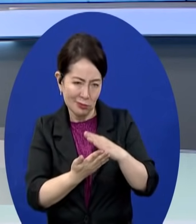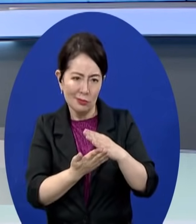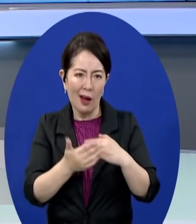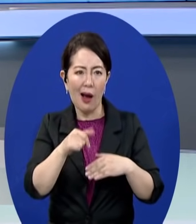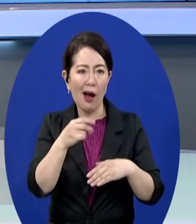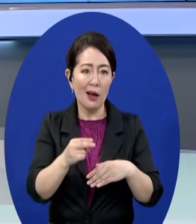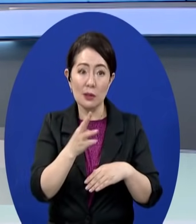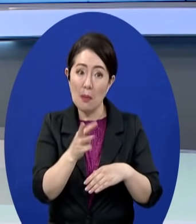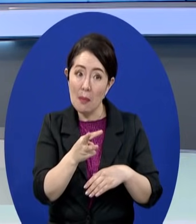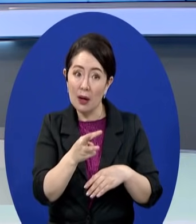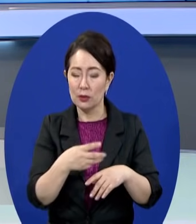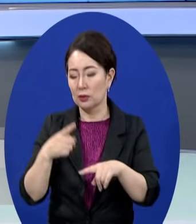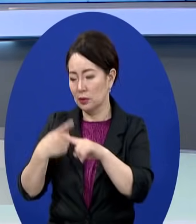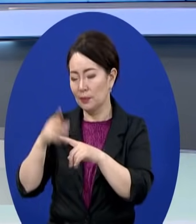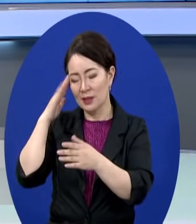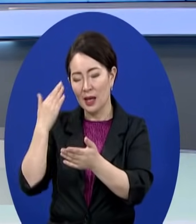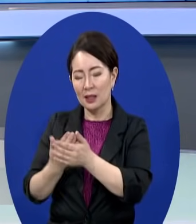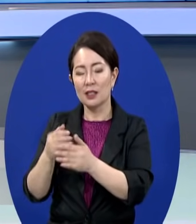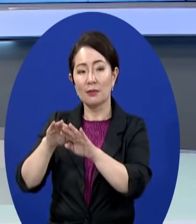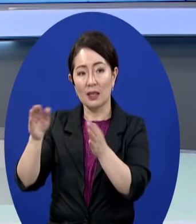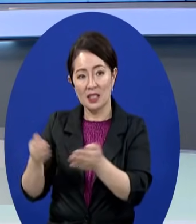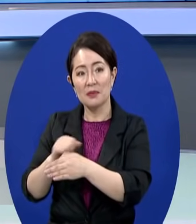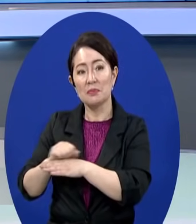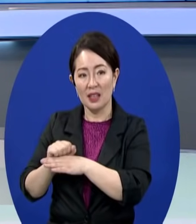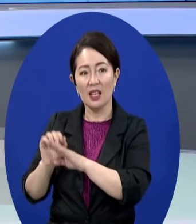учраас нэмэлтээр саналын машин нөөцөд бэлтгээд байна.